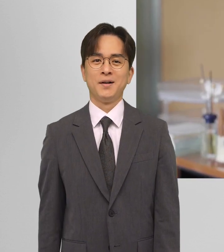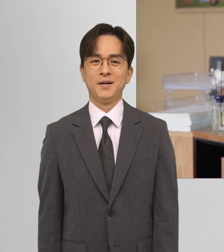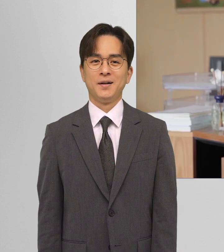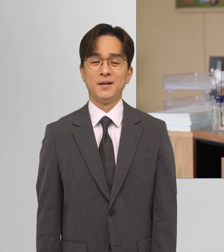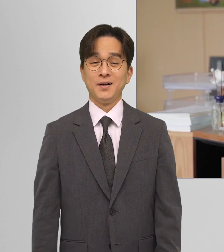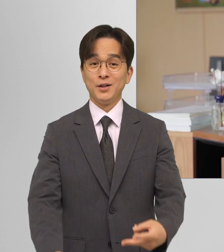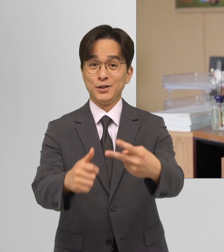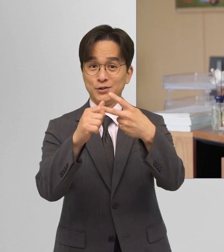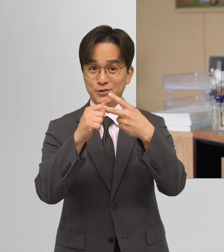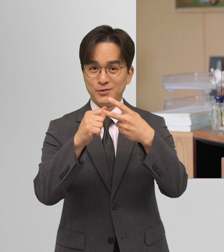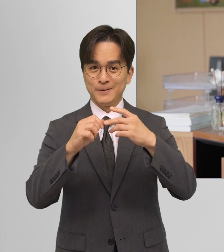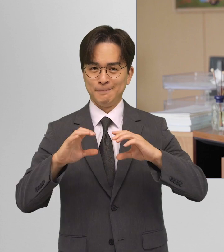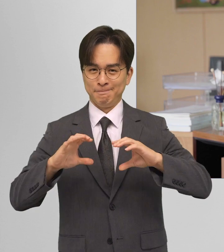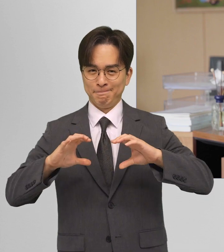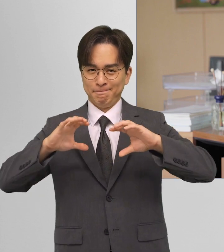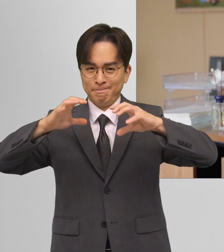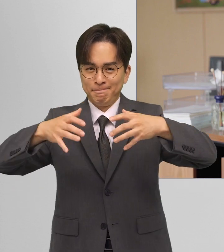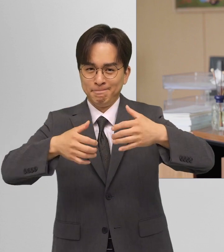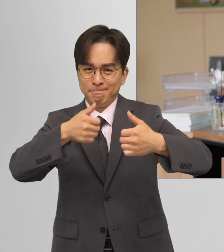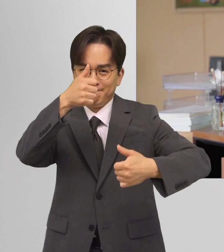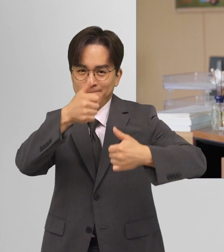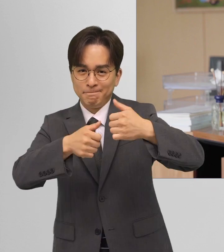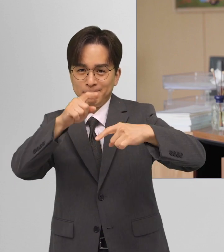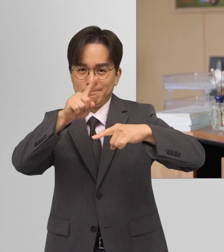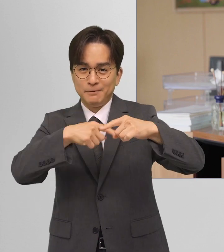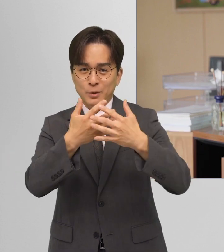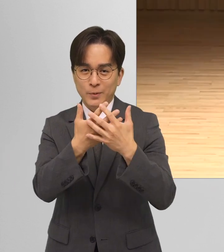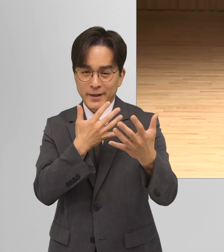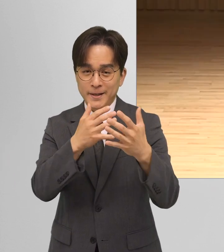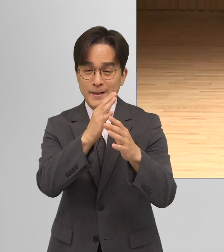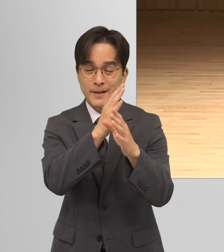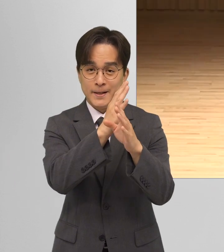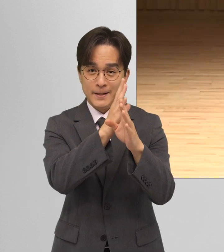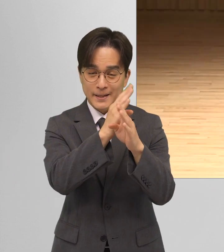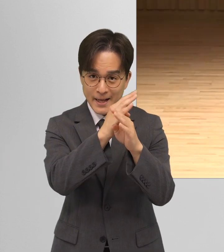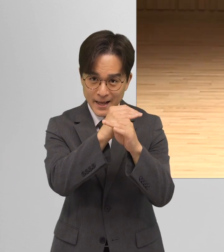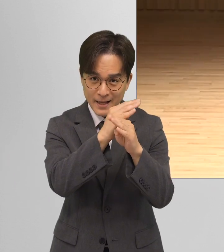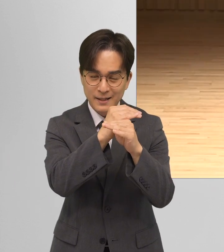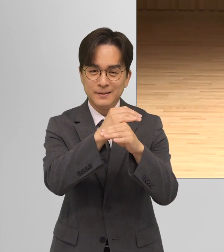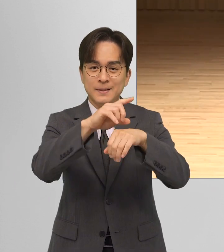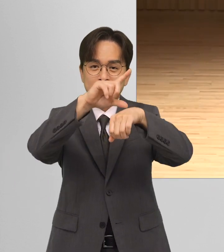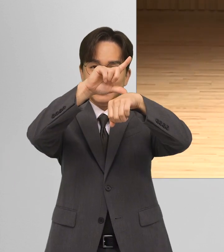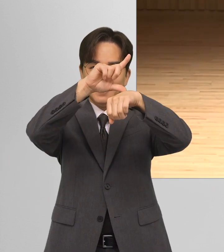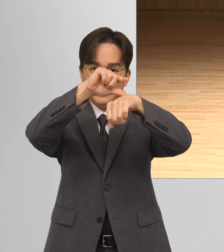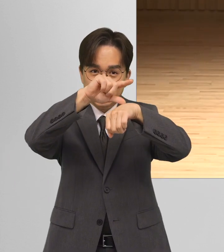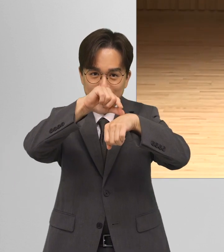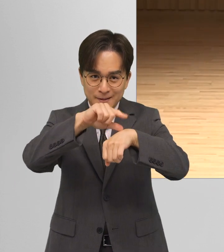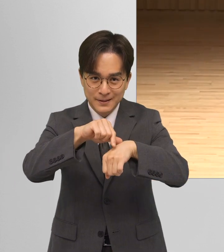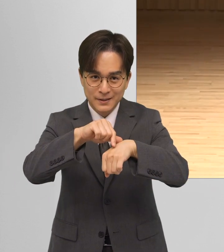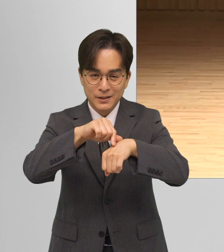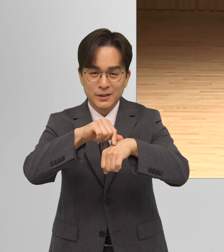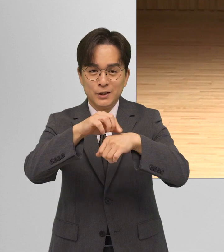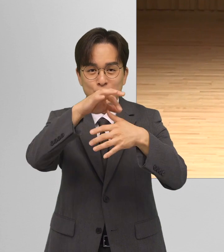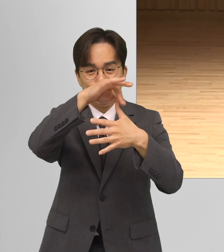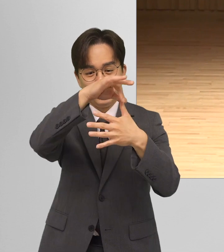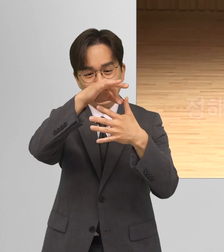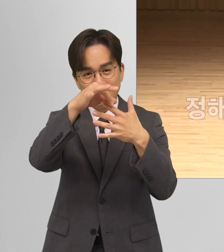들거든요. 막상 이제 그 무대를 생각을 해보면 이 공연 예술의